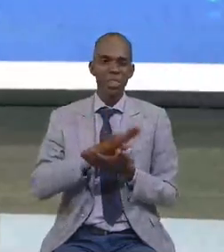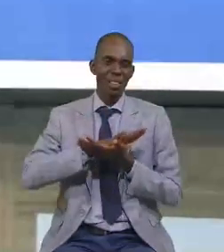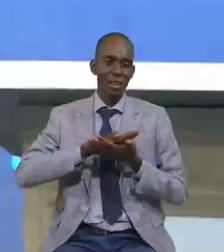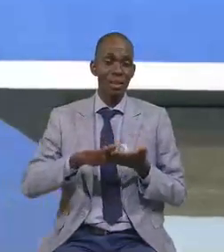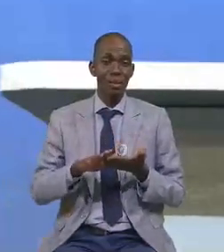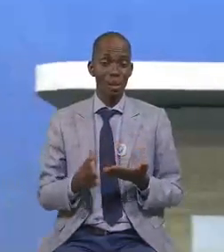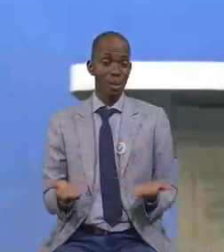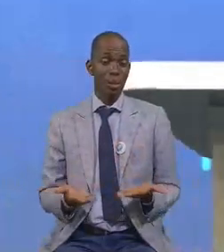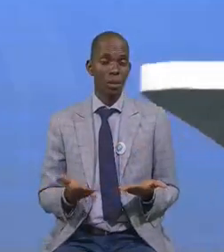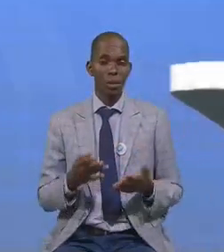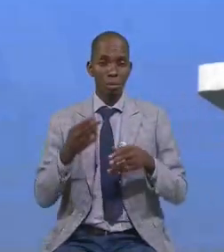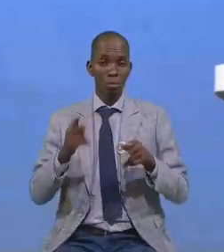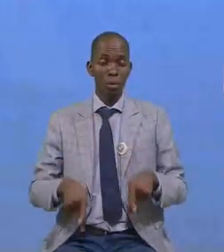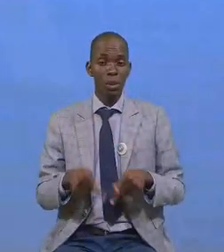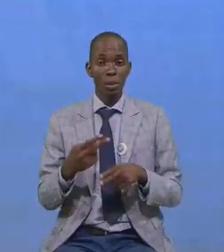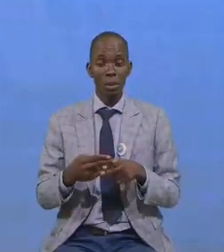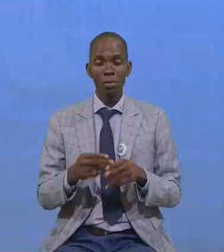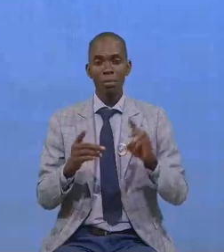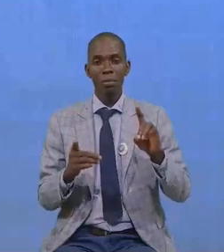Ici, David priait.